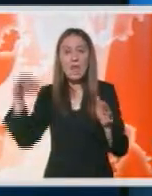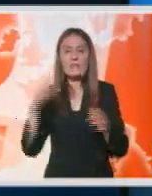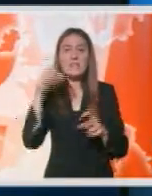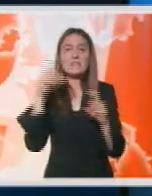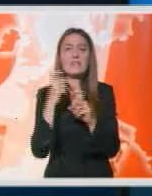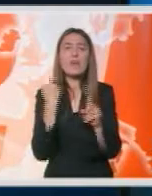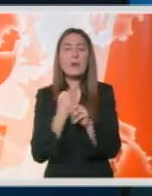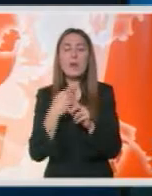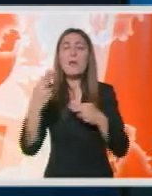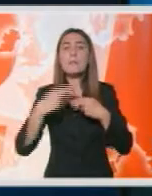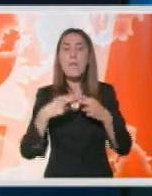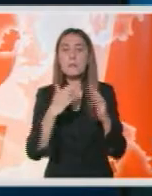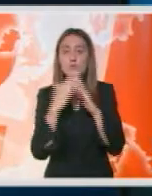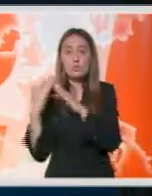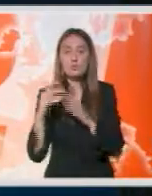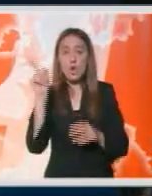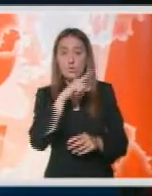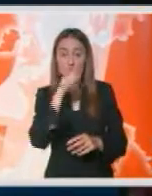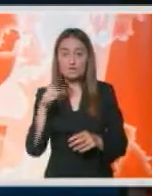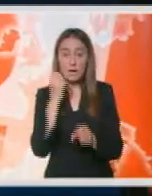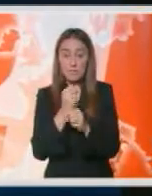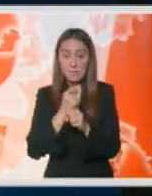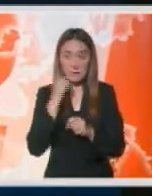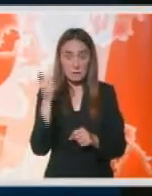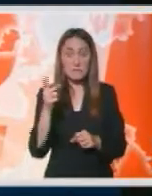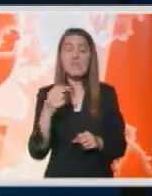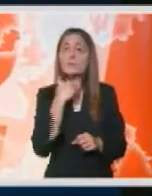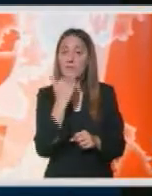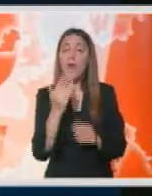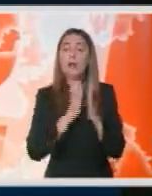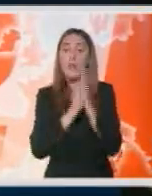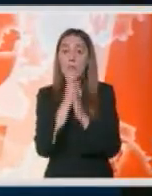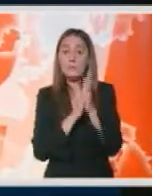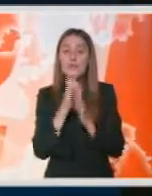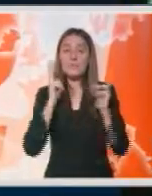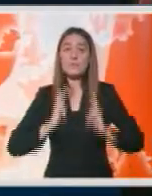Koreje. Najbliži susedi osuđuju potez Severne Koreje, ali apeluju na